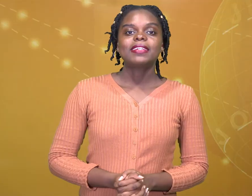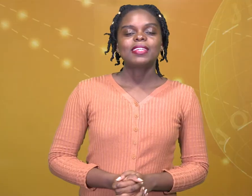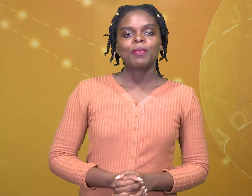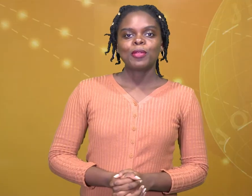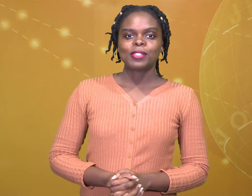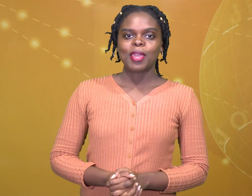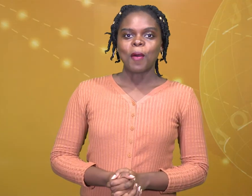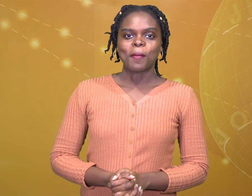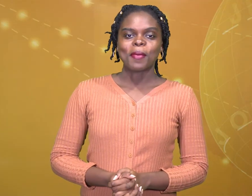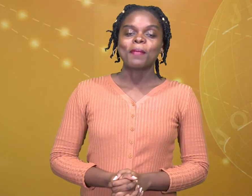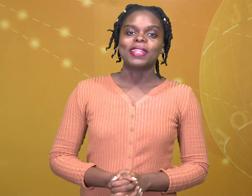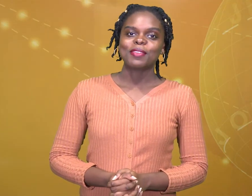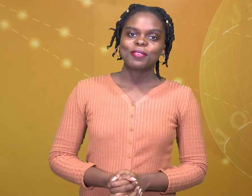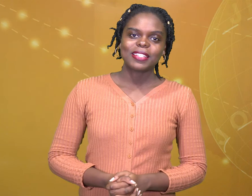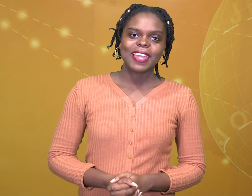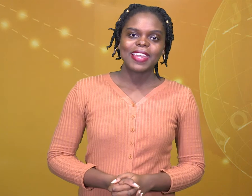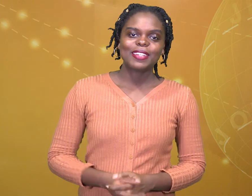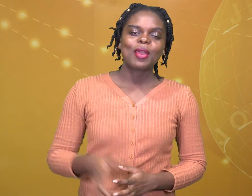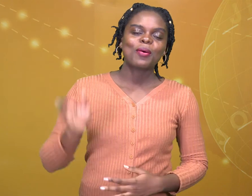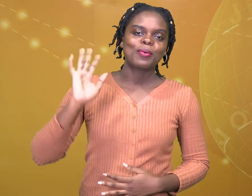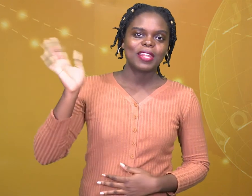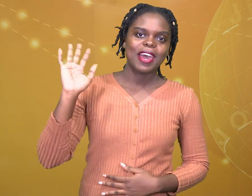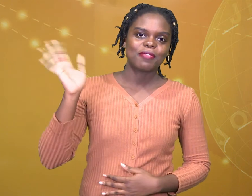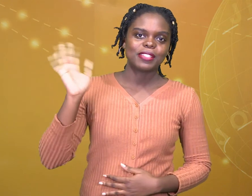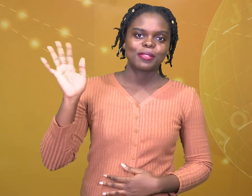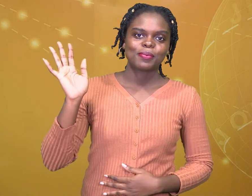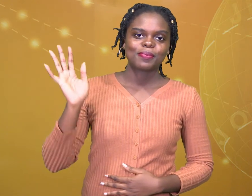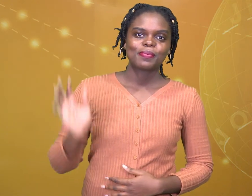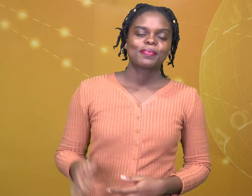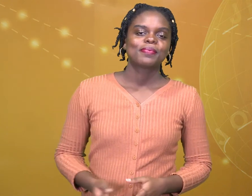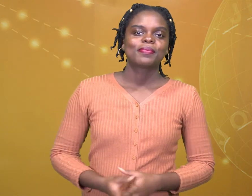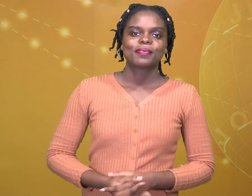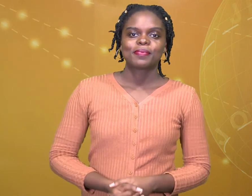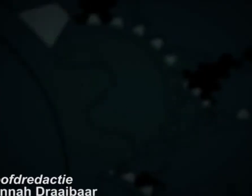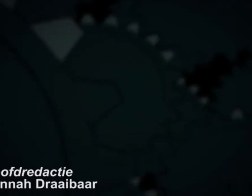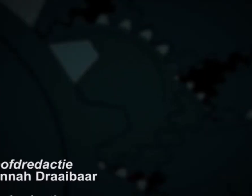En de 10 minuten zijn om. Bedankt voor het kijken. Goedenavond.